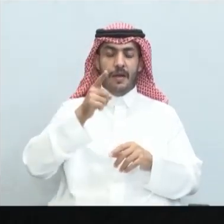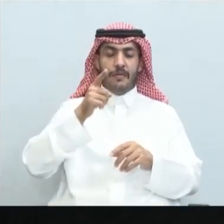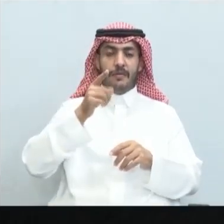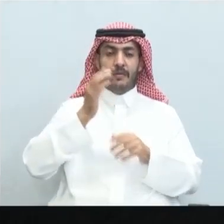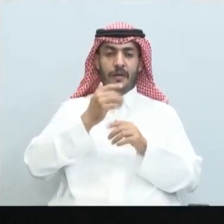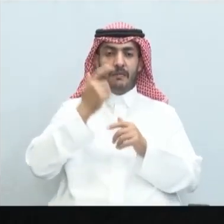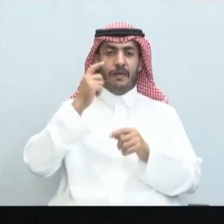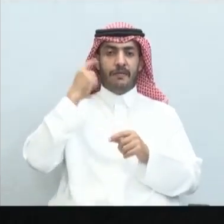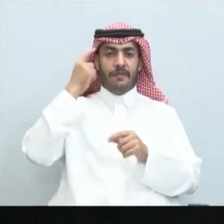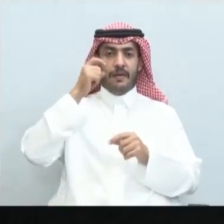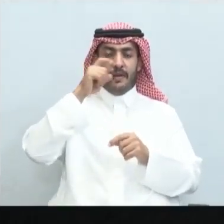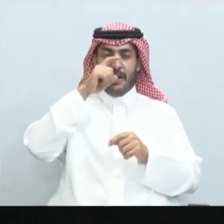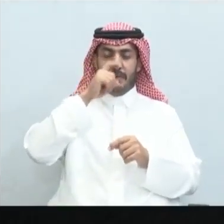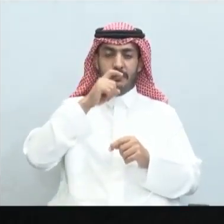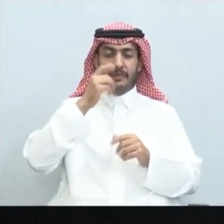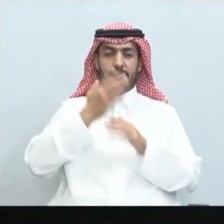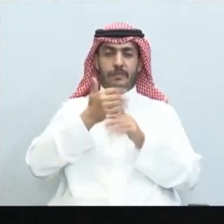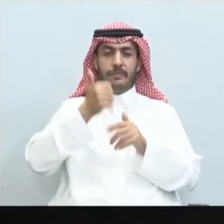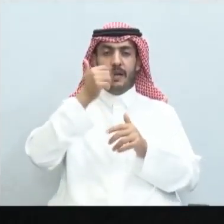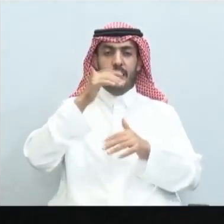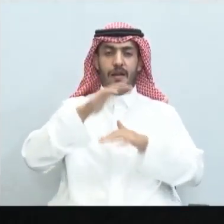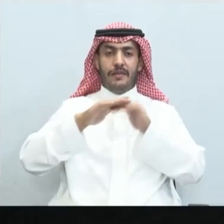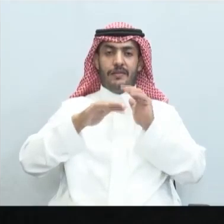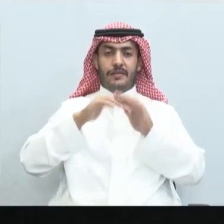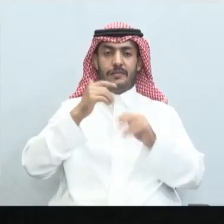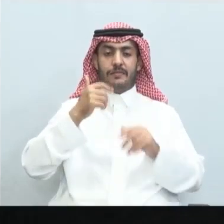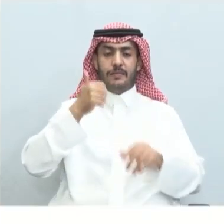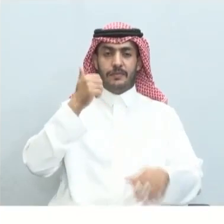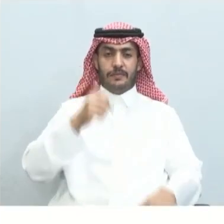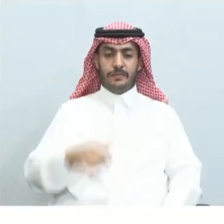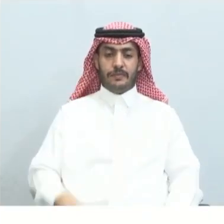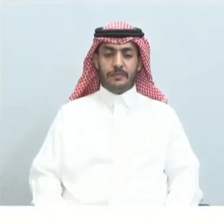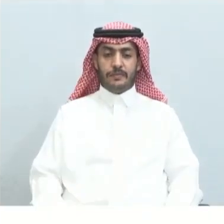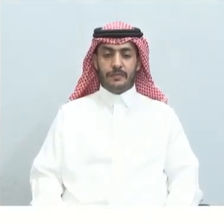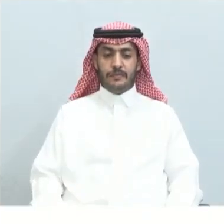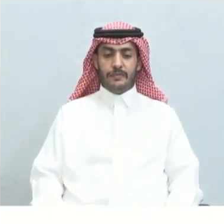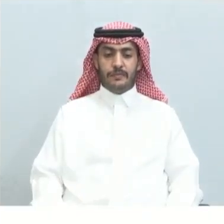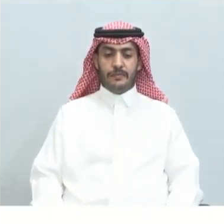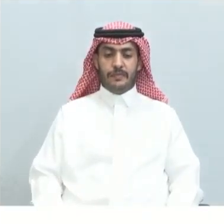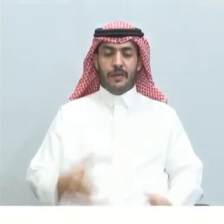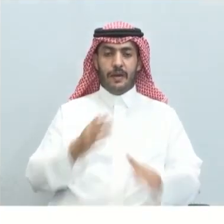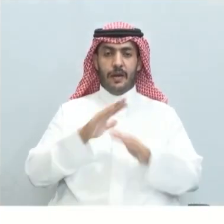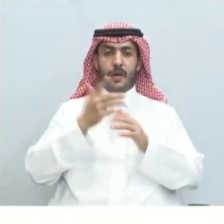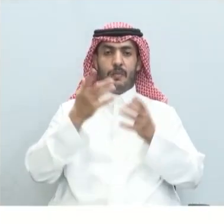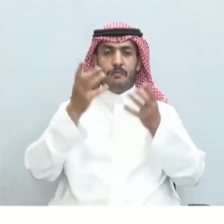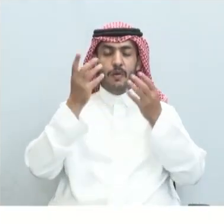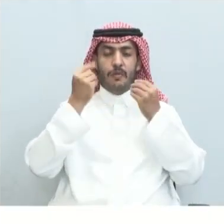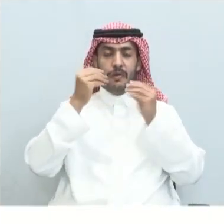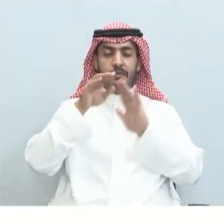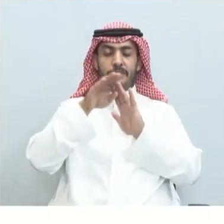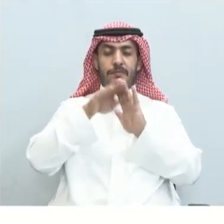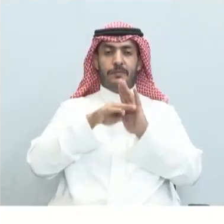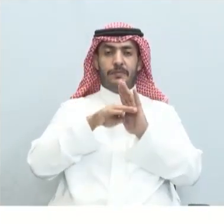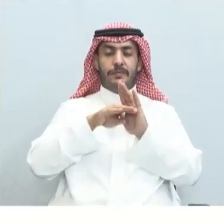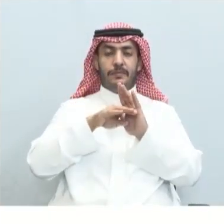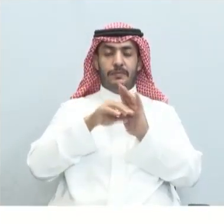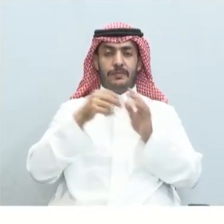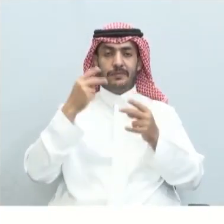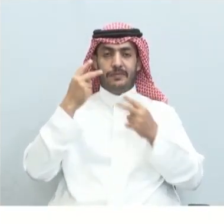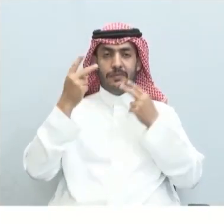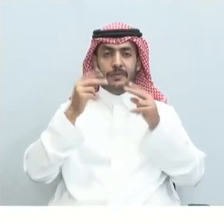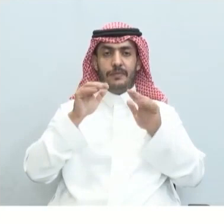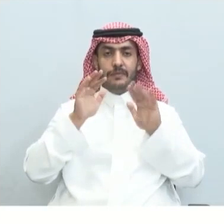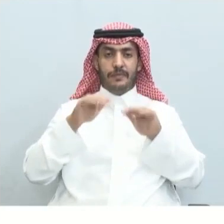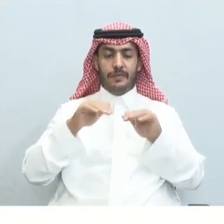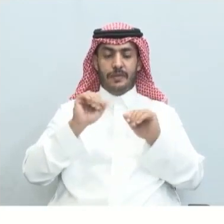وتعالى بالتفكر لماذا لوجود الحواس الخمس او من خلال المعلومات التي نحصل